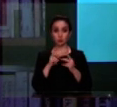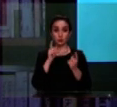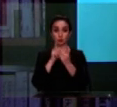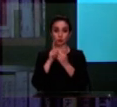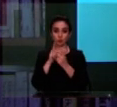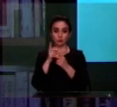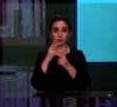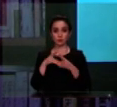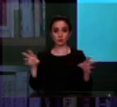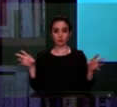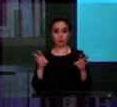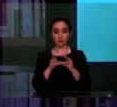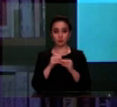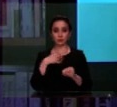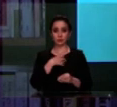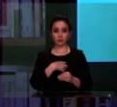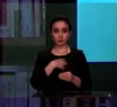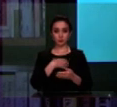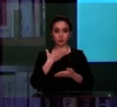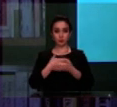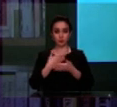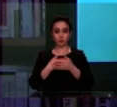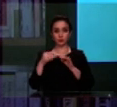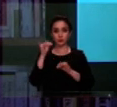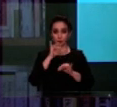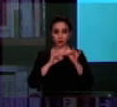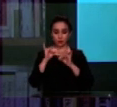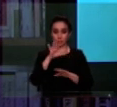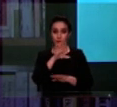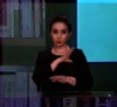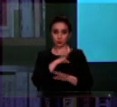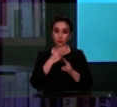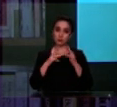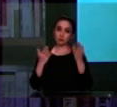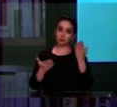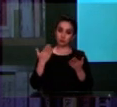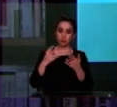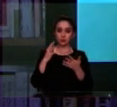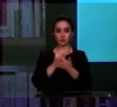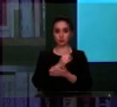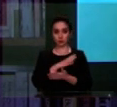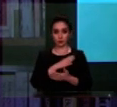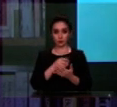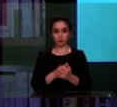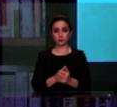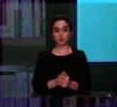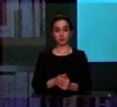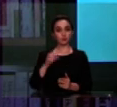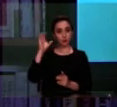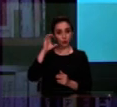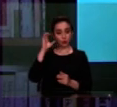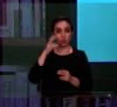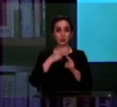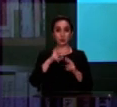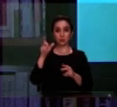Uchrashuvda hamkorlikning dolzarb masalalari muhokama qilindi yoki erishildi.